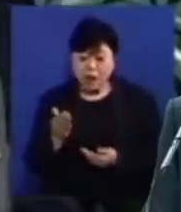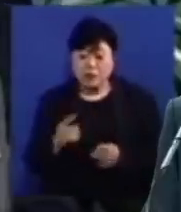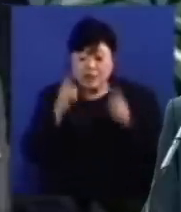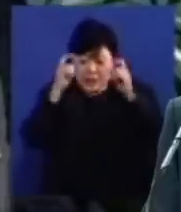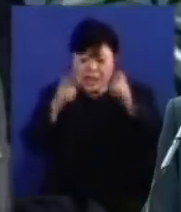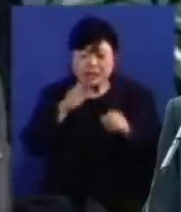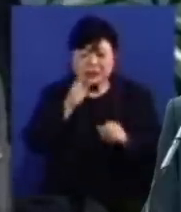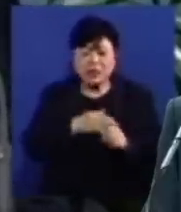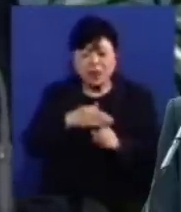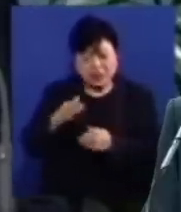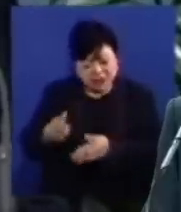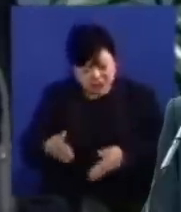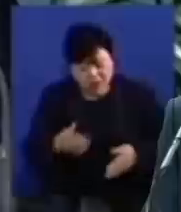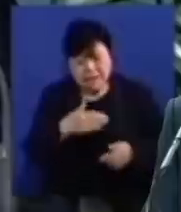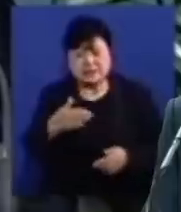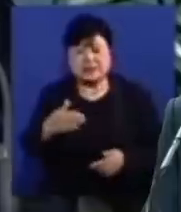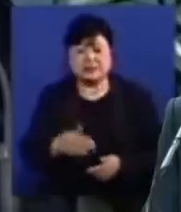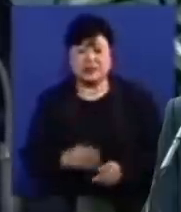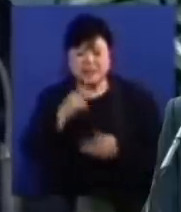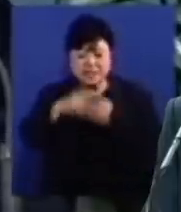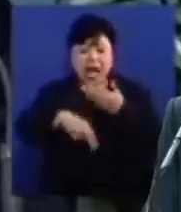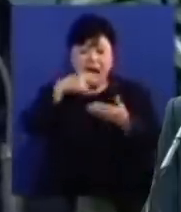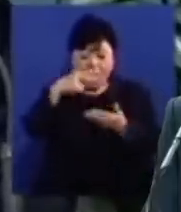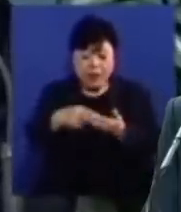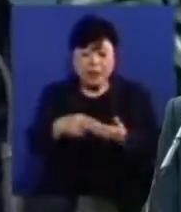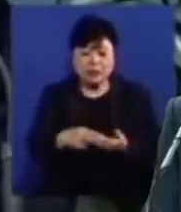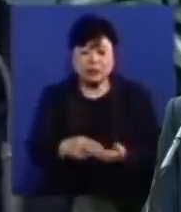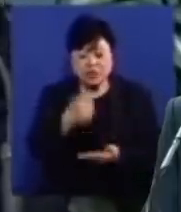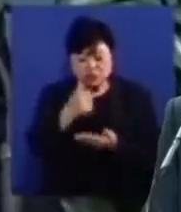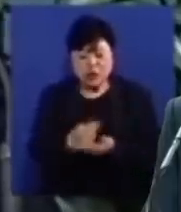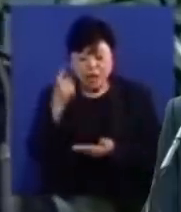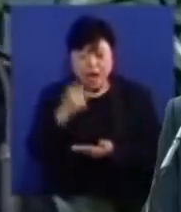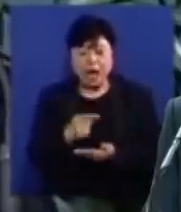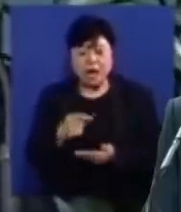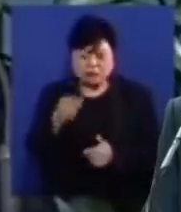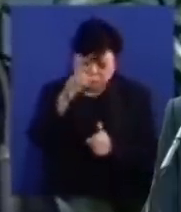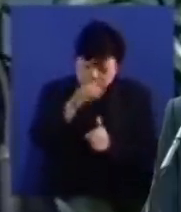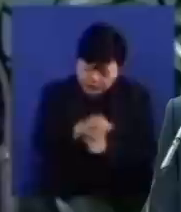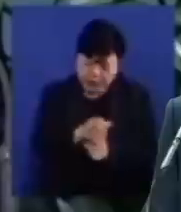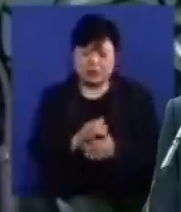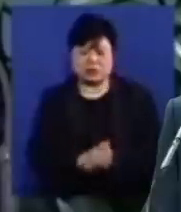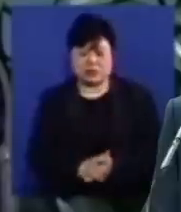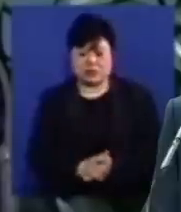양같이 그르등하여 각기 제 길로 갔거늘 야훼께서 우리 무리의 죄악을 저에게 담당시켰던.